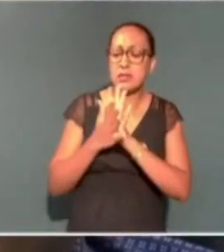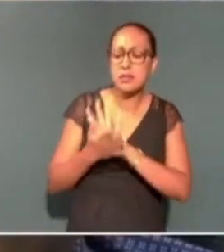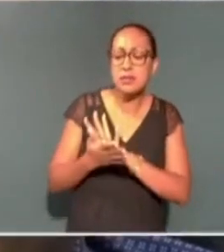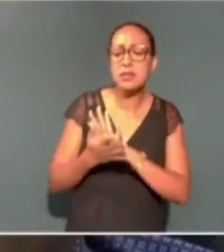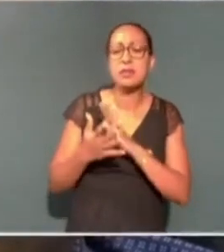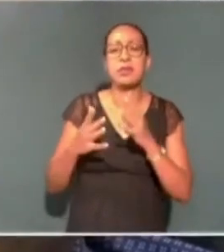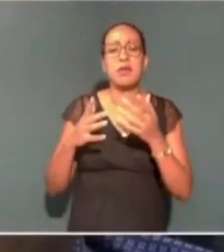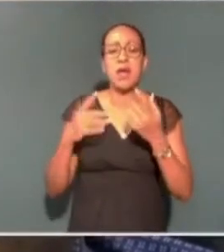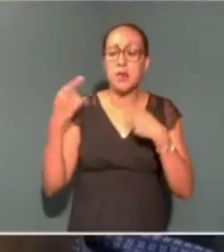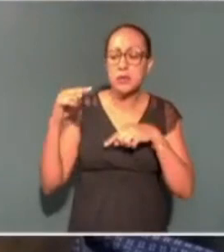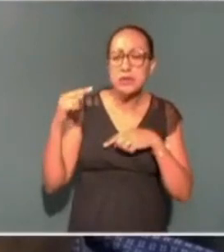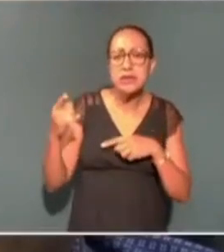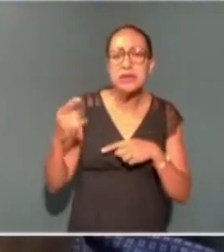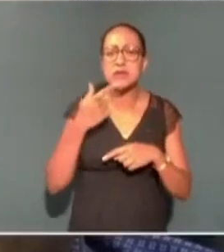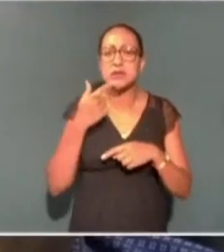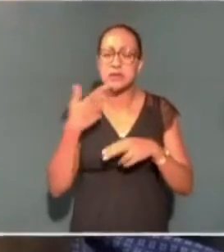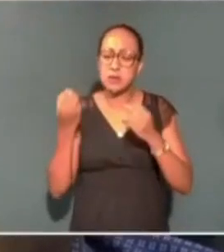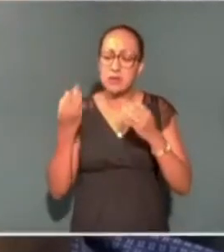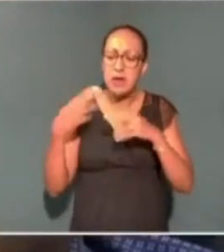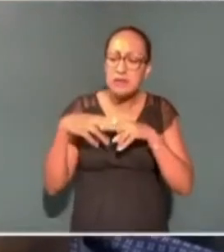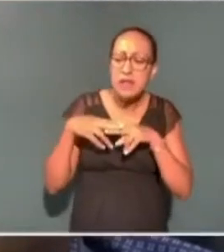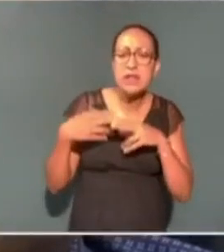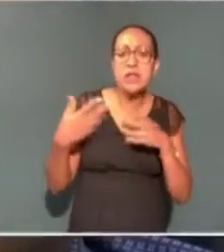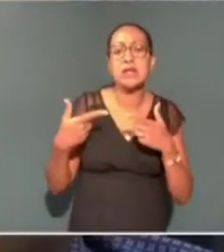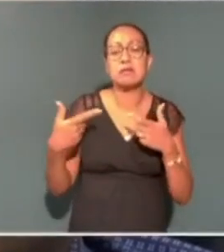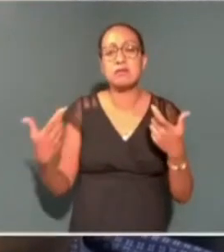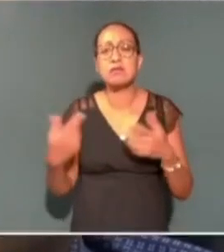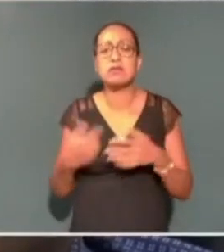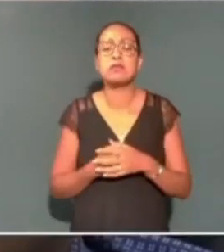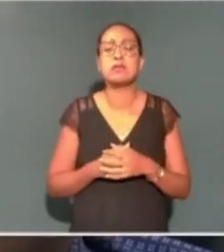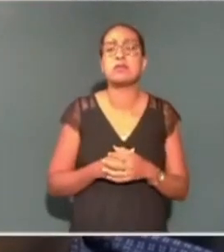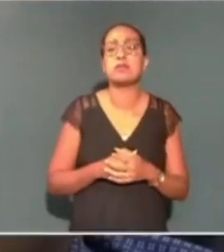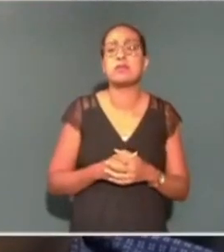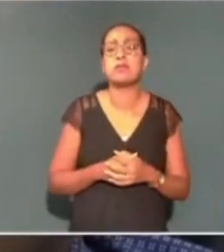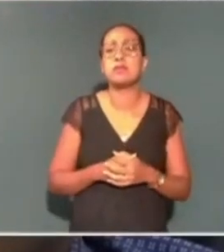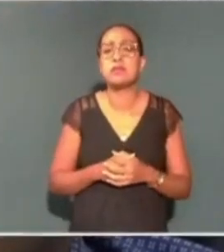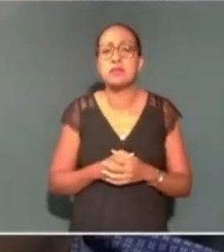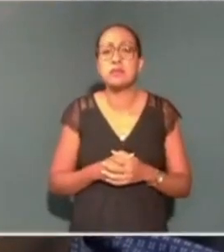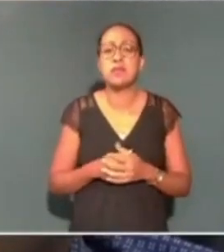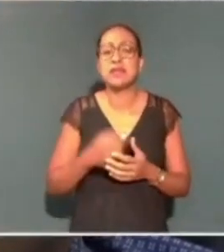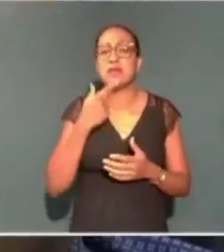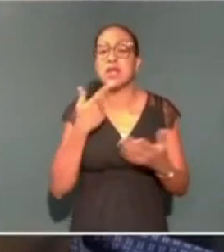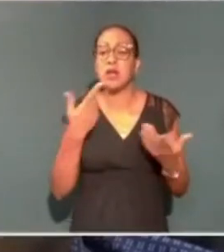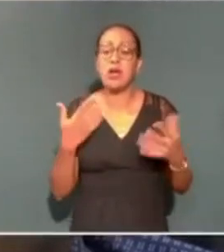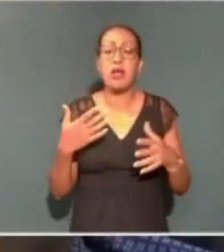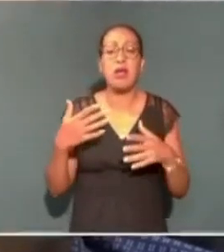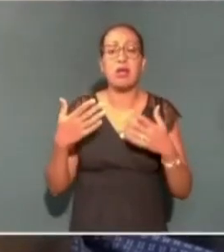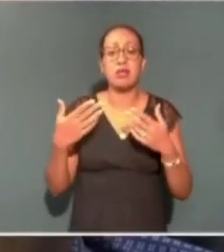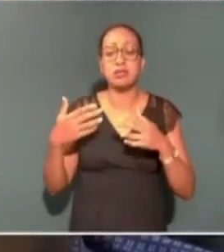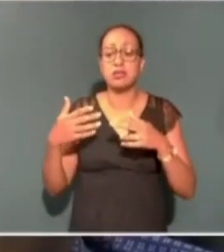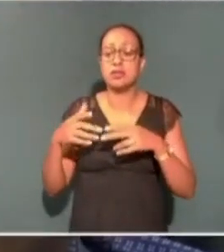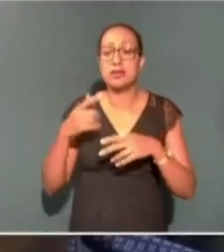touristiques, donc ils sont vides tout le temps, et c'est le RNB là, et ils ont eu l'idée de taxer